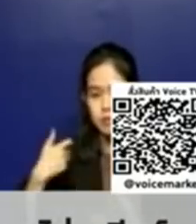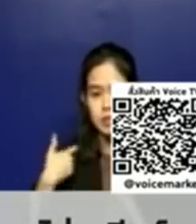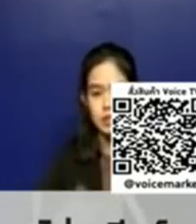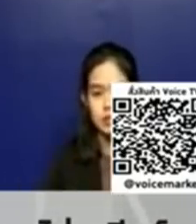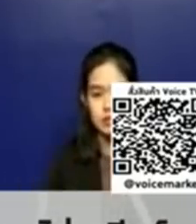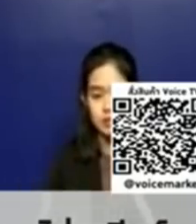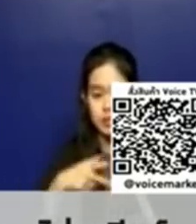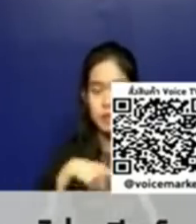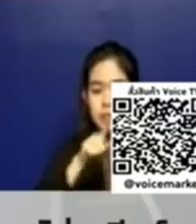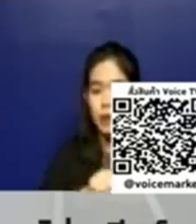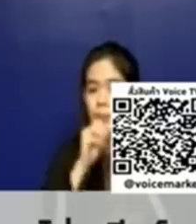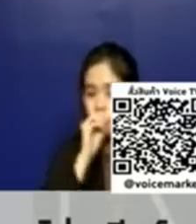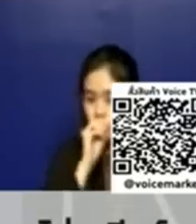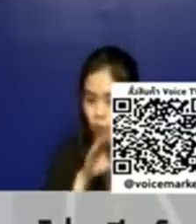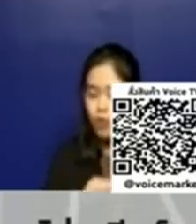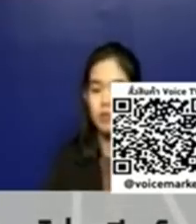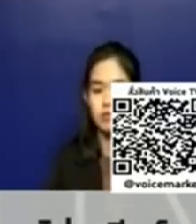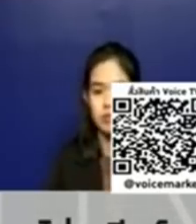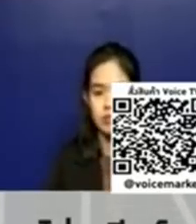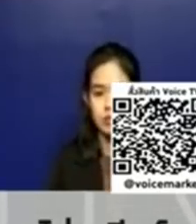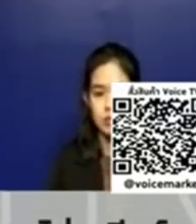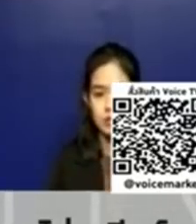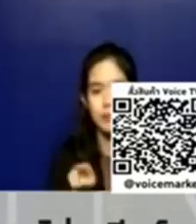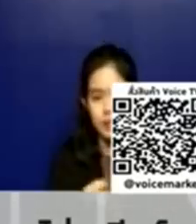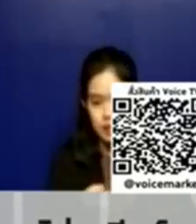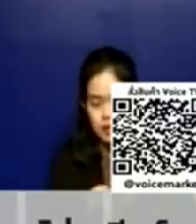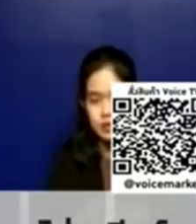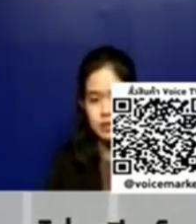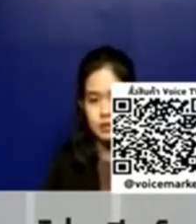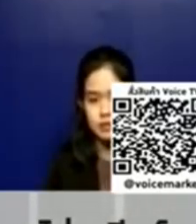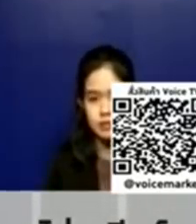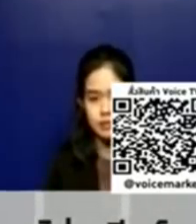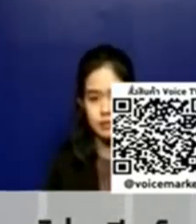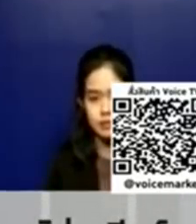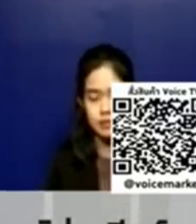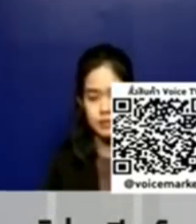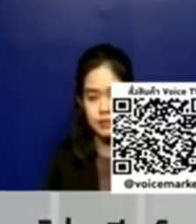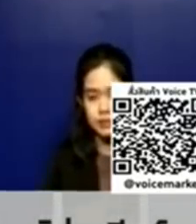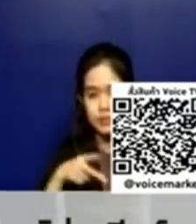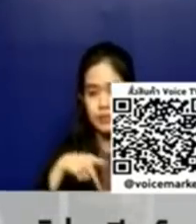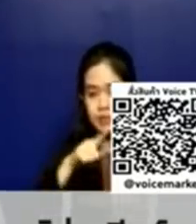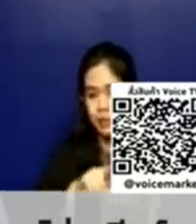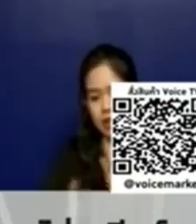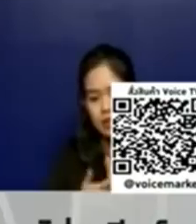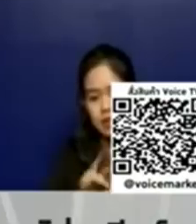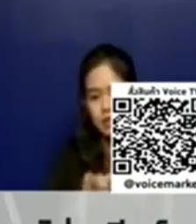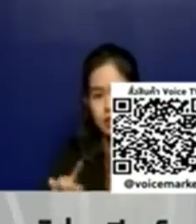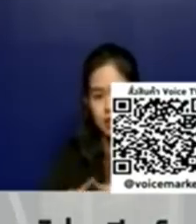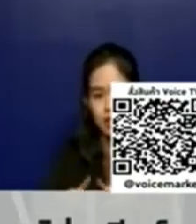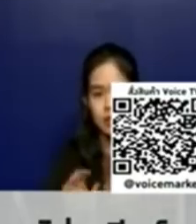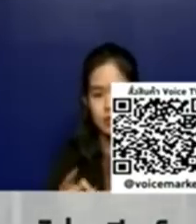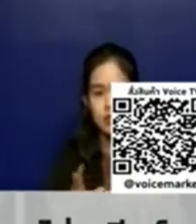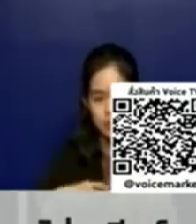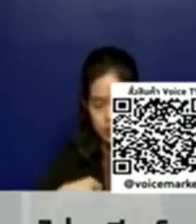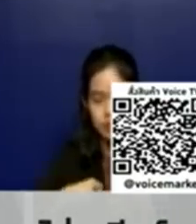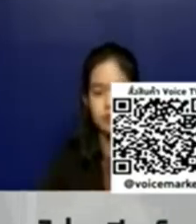ในรุ่นเราอ่ะมันจะลากไป ร อ รุ่นหลานนะฮะคือมีอำนาจล้นฟ้าตอนนั้นจะทำบัตรแมงมงแมงมุมอะไรคุณก็ทำไม่มีปัญญา